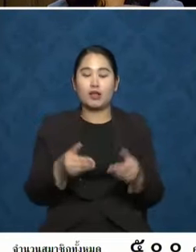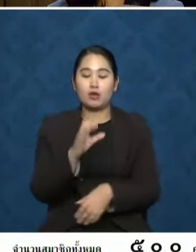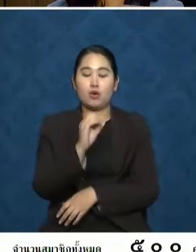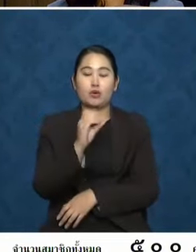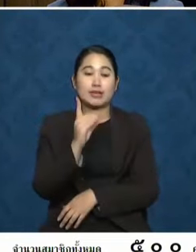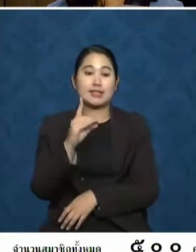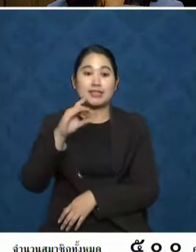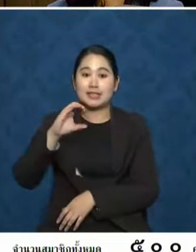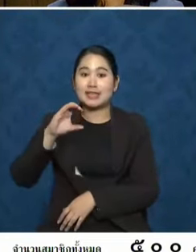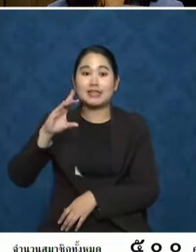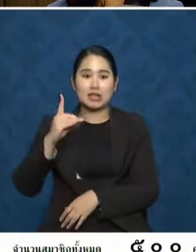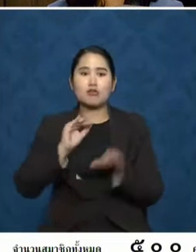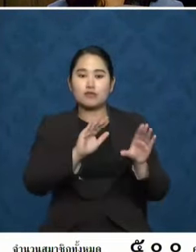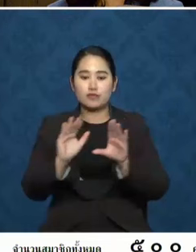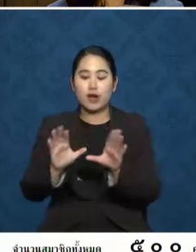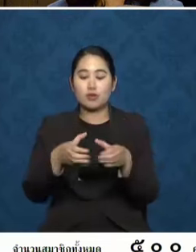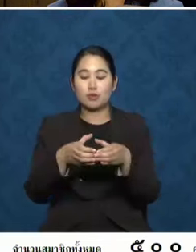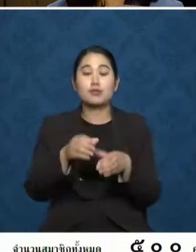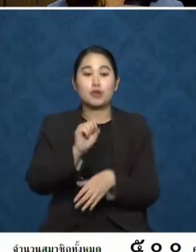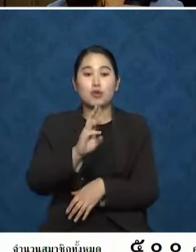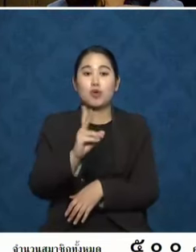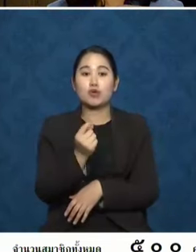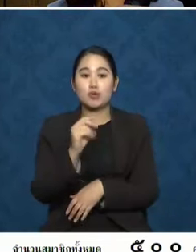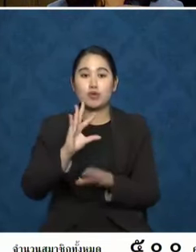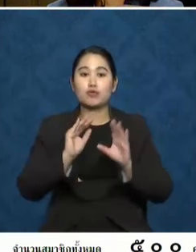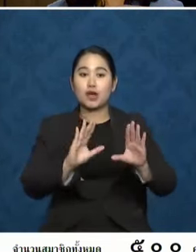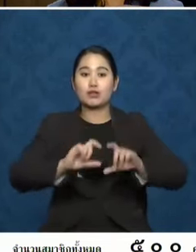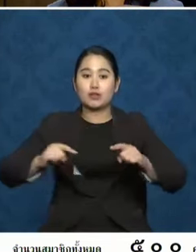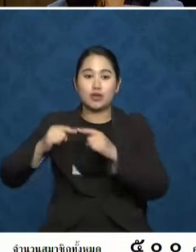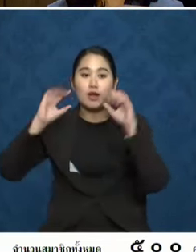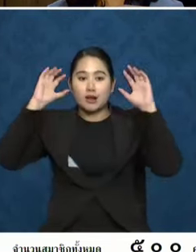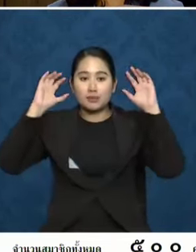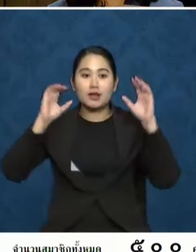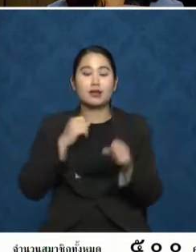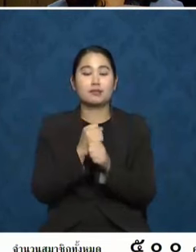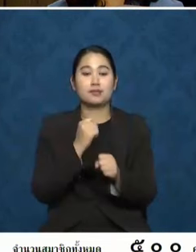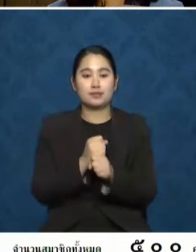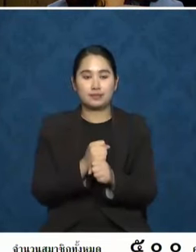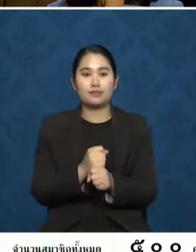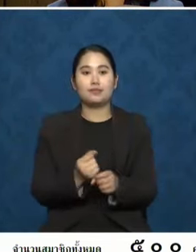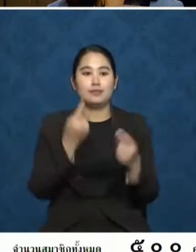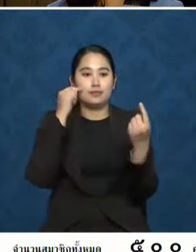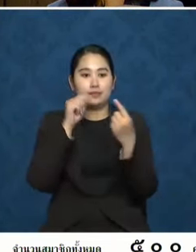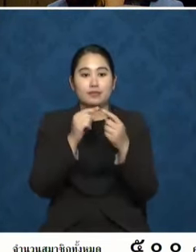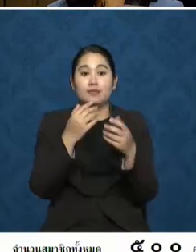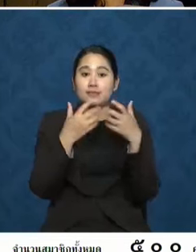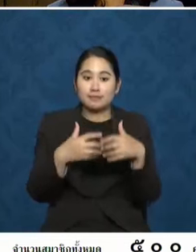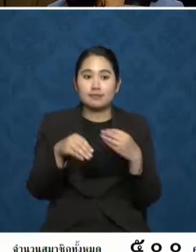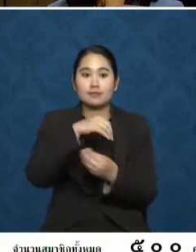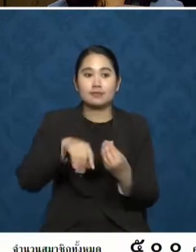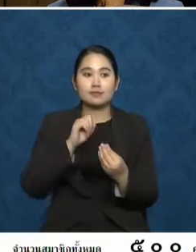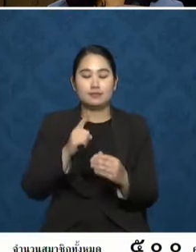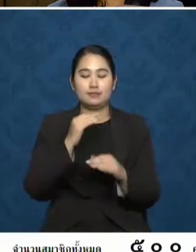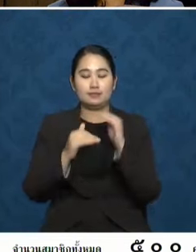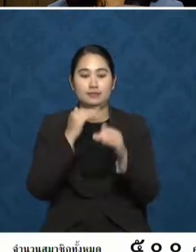Dก็เลยอยากฝากทางสวทช. รมถสะท้อนเปนยรฐบาลกพฒาเศษกจ ก็ดี การมงอุาครมเปาหมายก็ดีการพัฒ